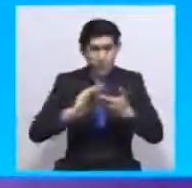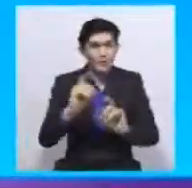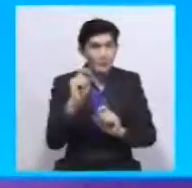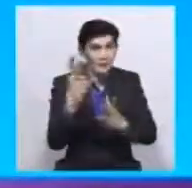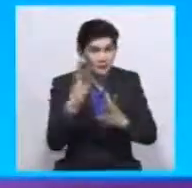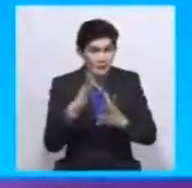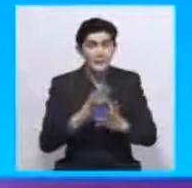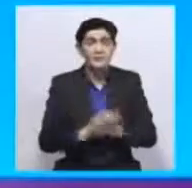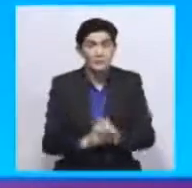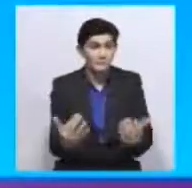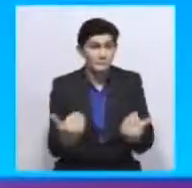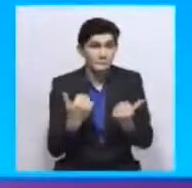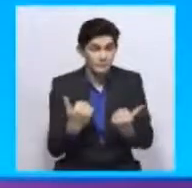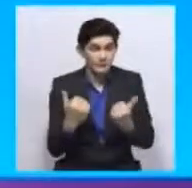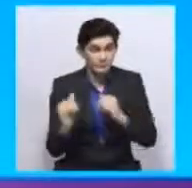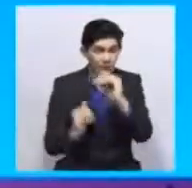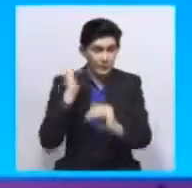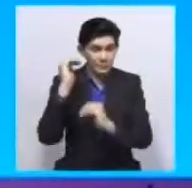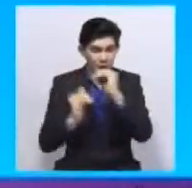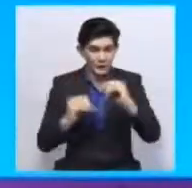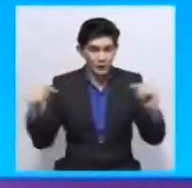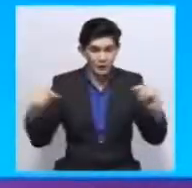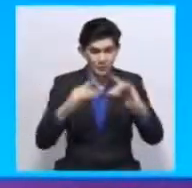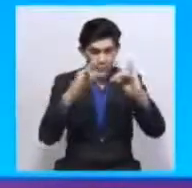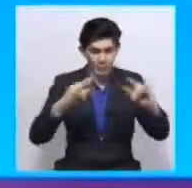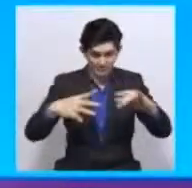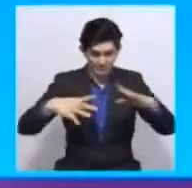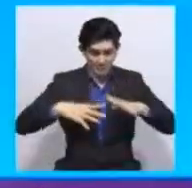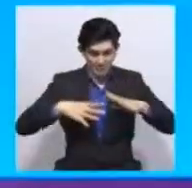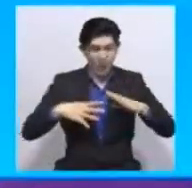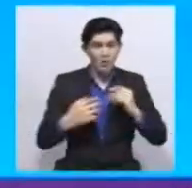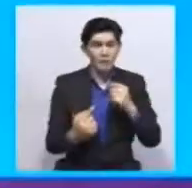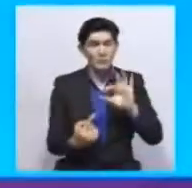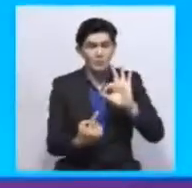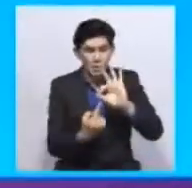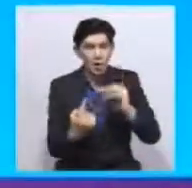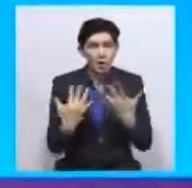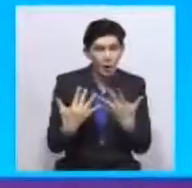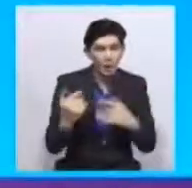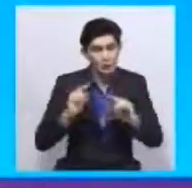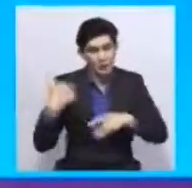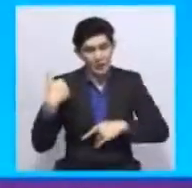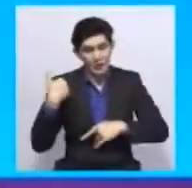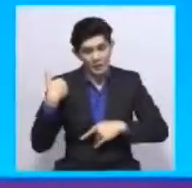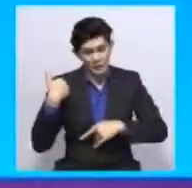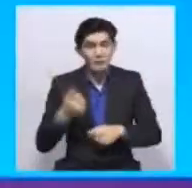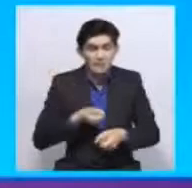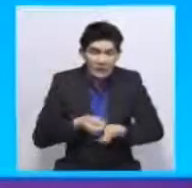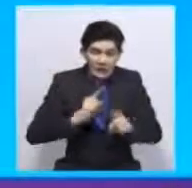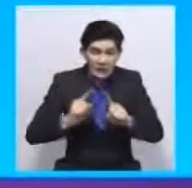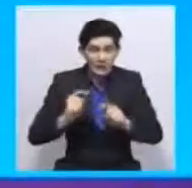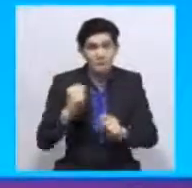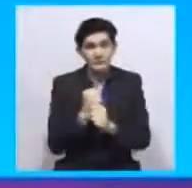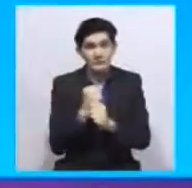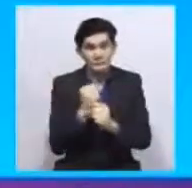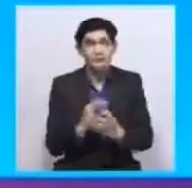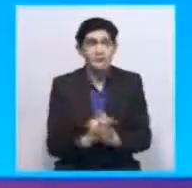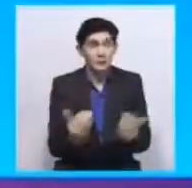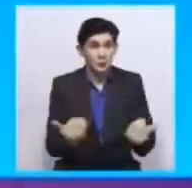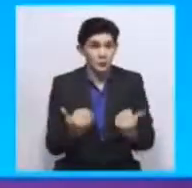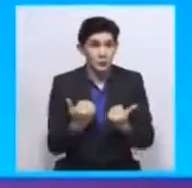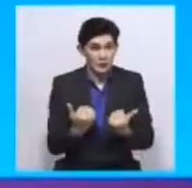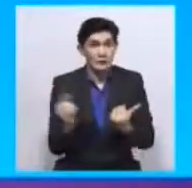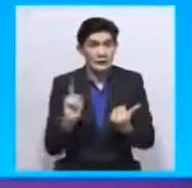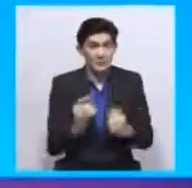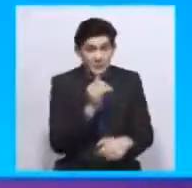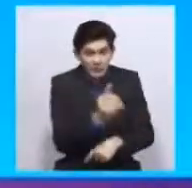ไปมานะครับรวมไปถึงการพัฒนาปรับปรุงศาลาที่พักผู้โดยสารและทำความสะอาดทางเท้าอีกด้วยครับนอกจากนี้นะ